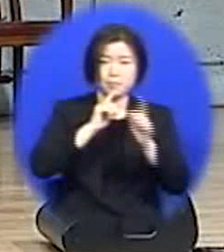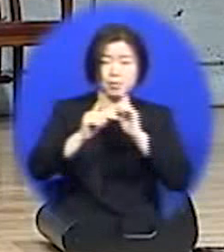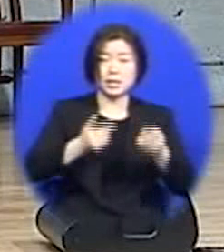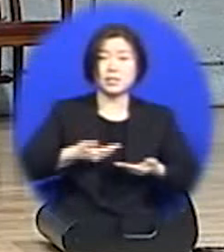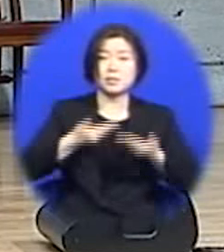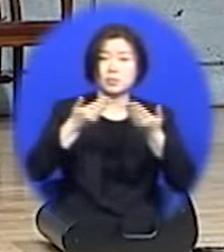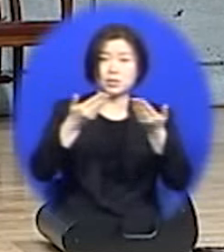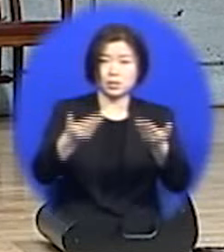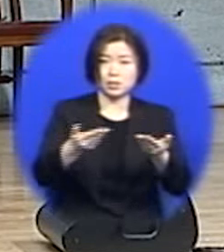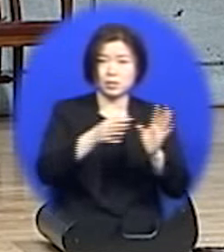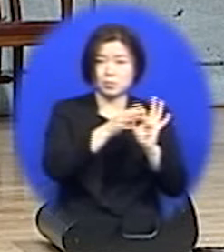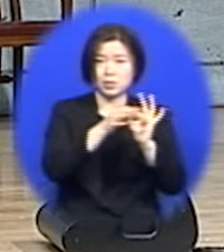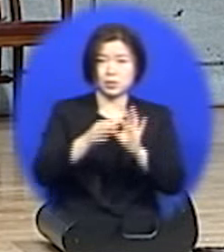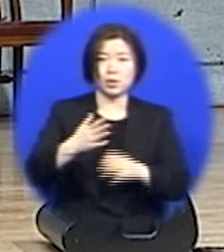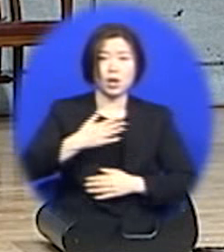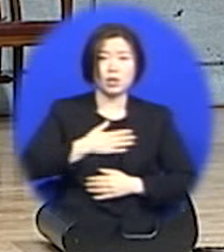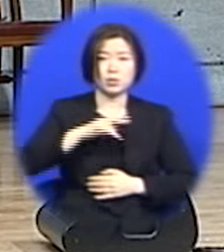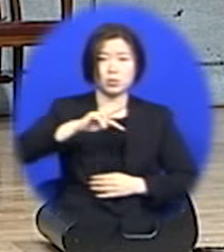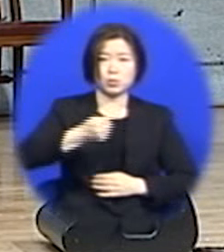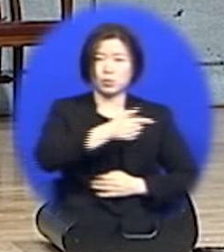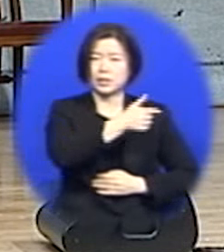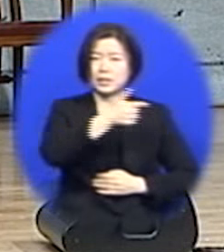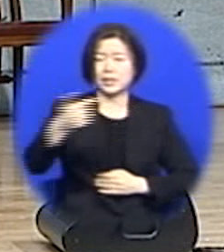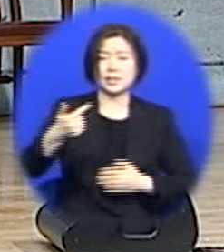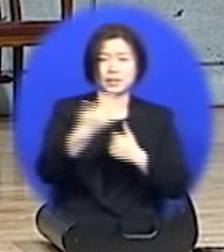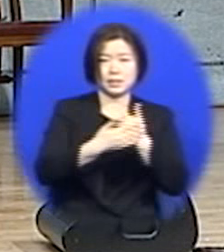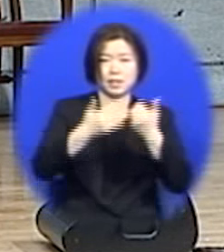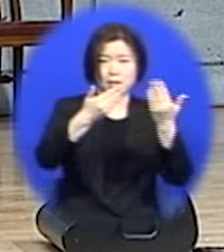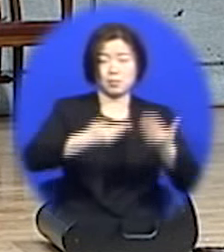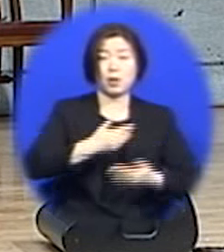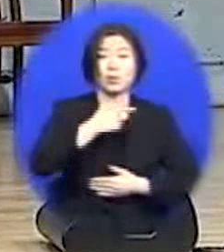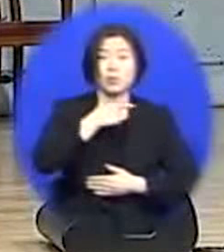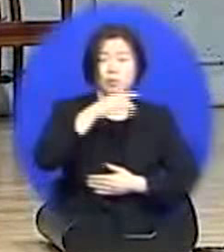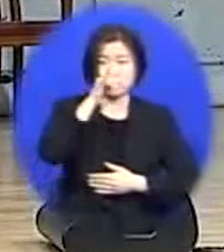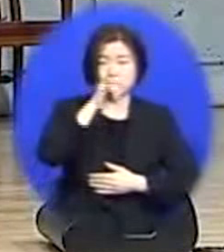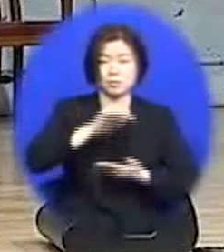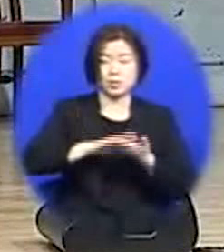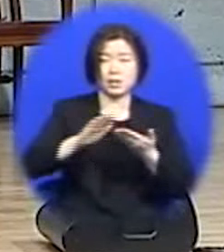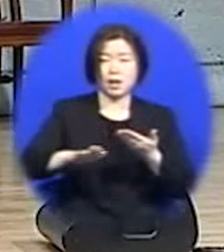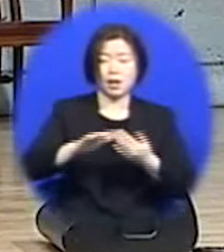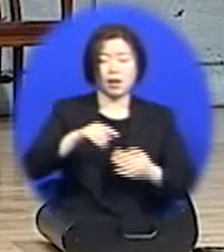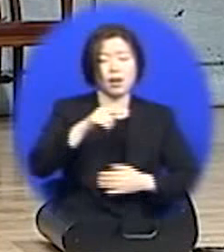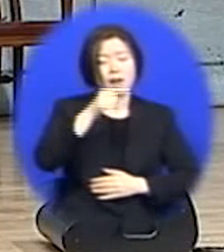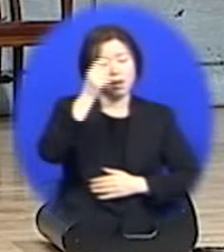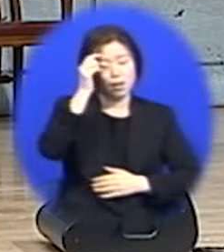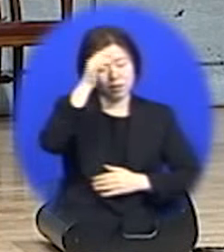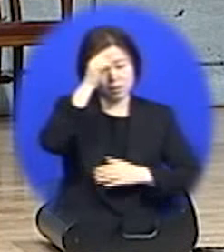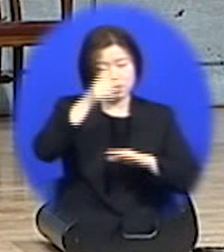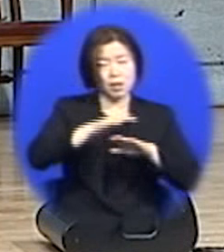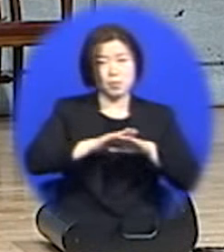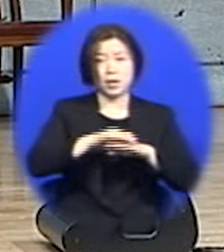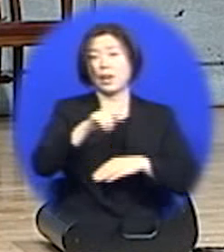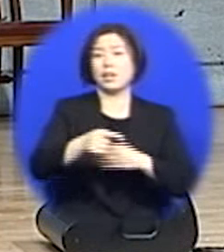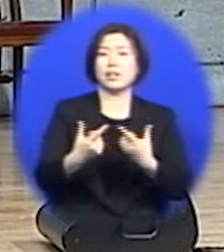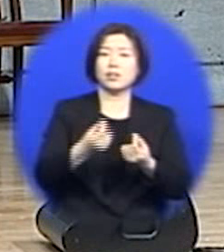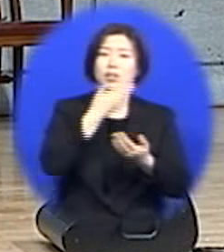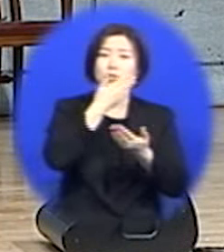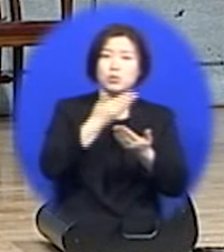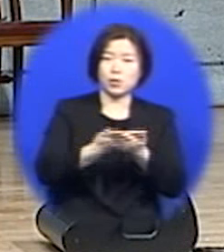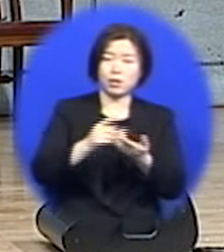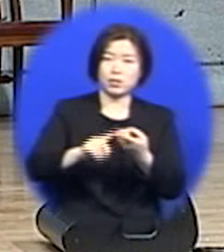나누면서 저도 큰 은혜를 받습니다. 예배가 이렇게 중요한 것인 것을 다시 한번 하나님